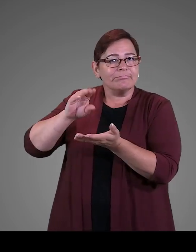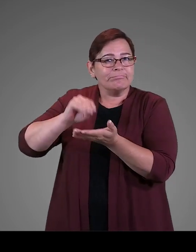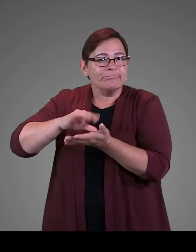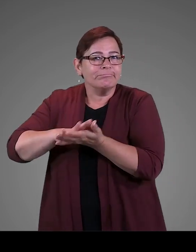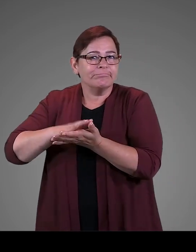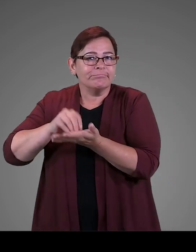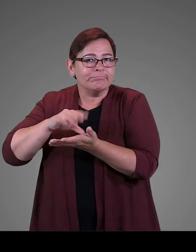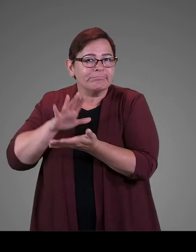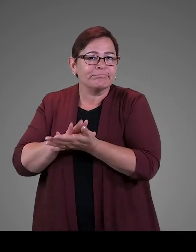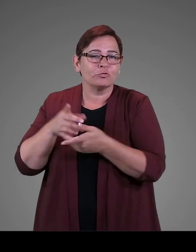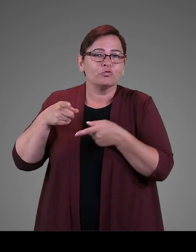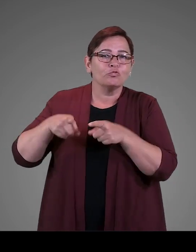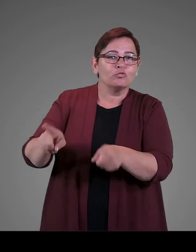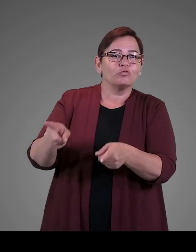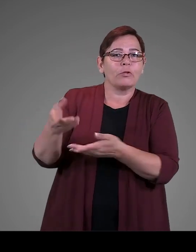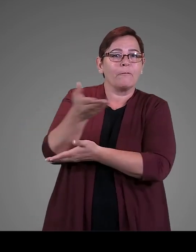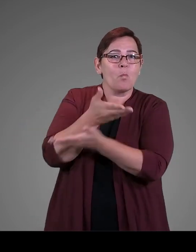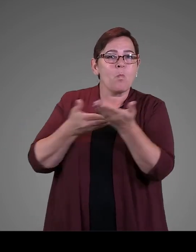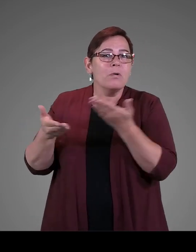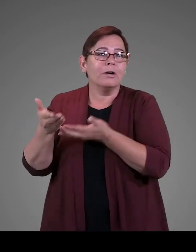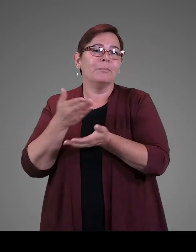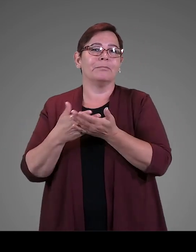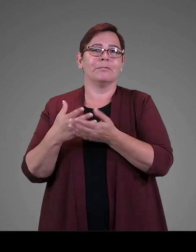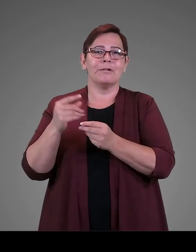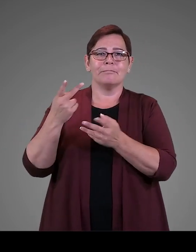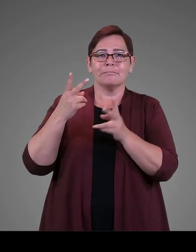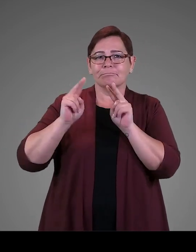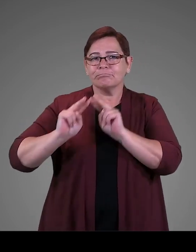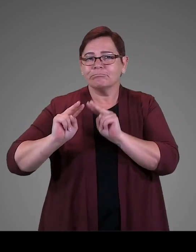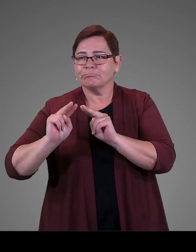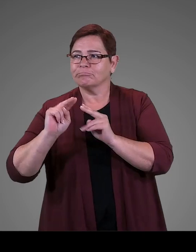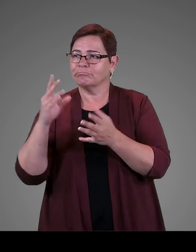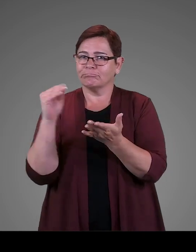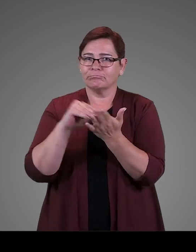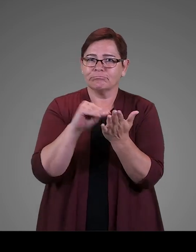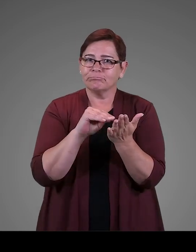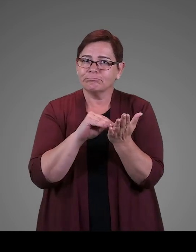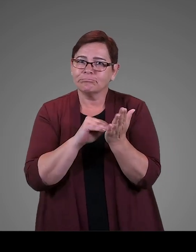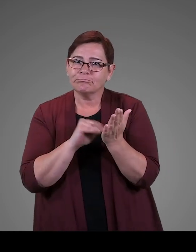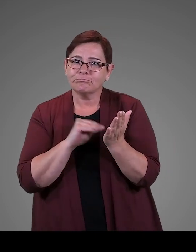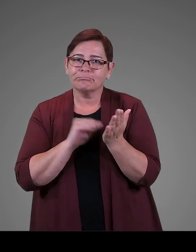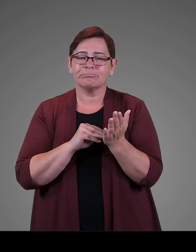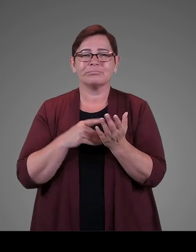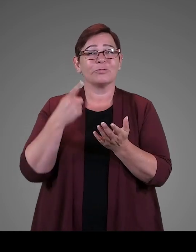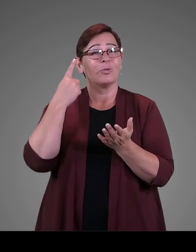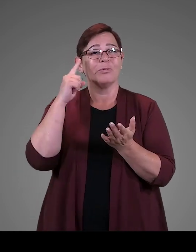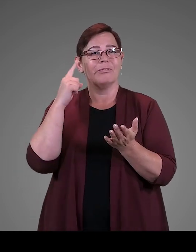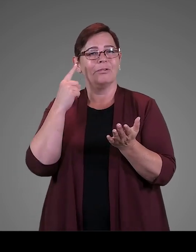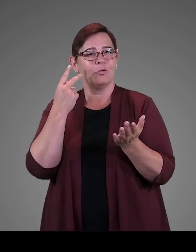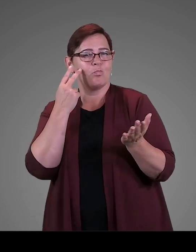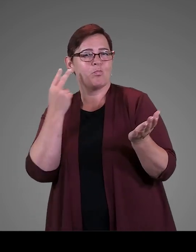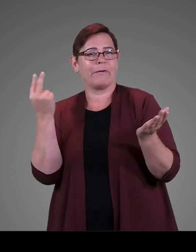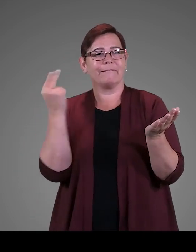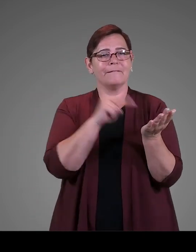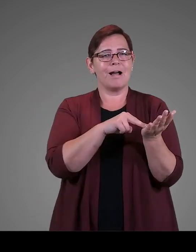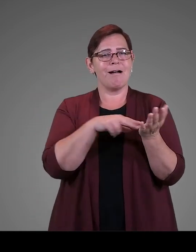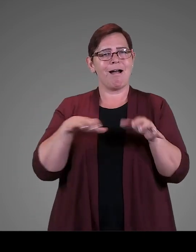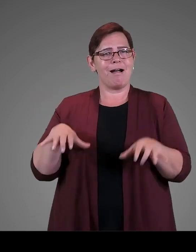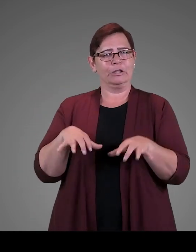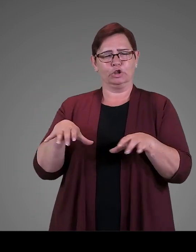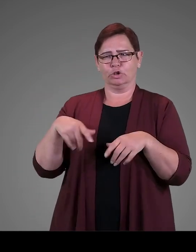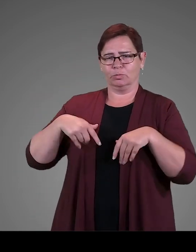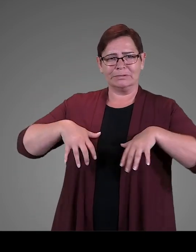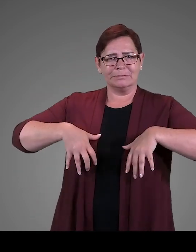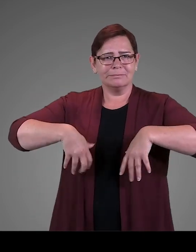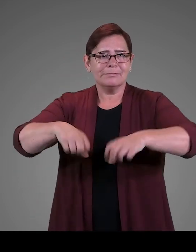suivi. Euh, donc, c'est un peu pour faire une petite réflexion sur les conversations qu'on a eues, les discussions